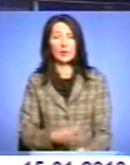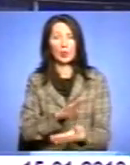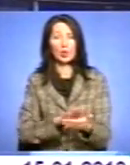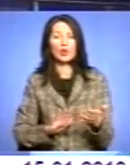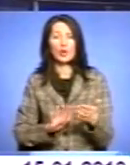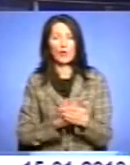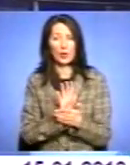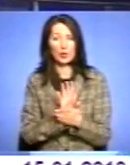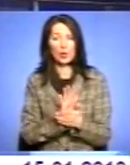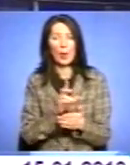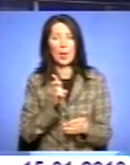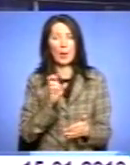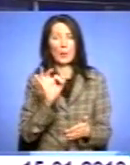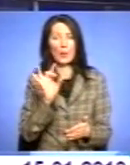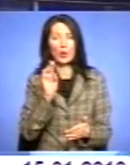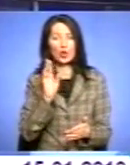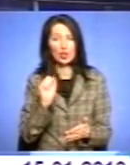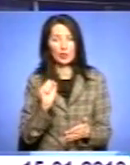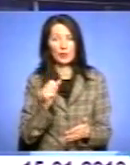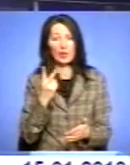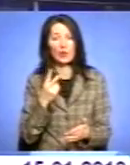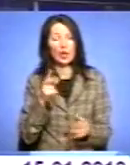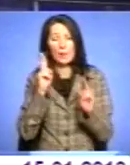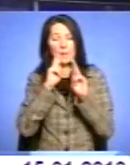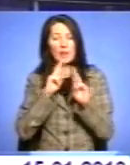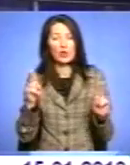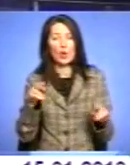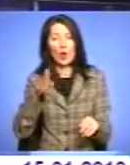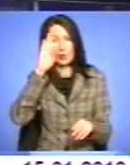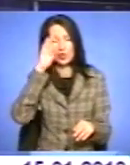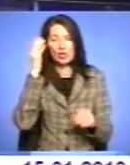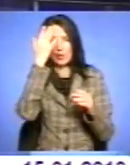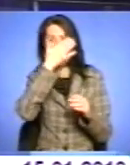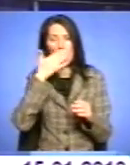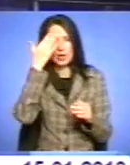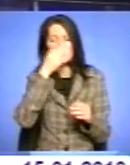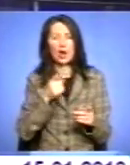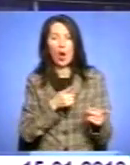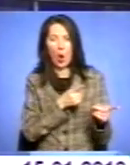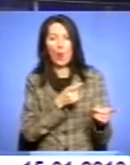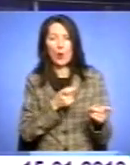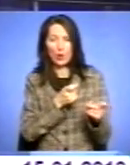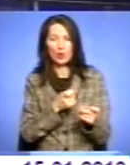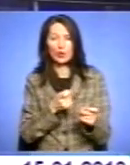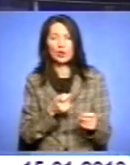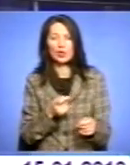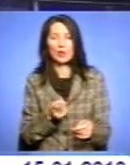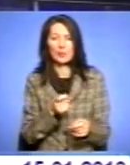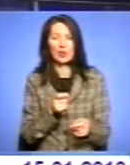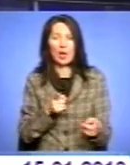Продовжуємо випуск. У Борщові двоє невідомих у масках, погрожуючи предметом, схожим на пістолет, пограбували ювелірний